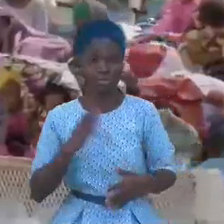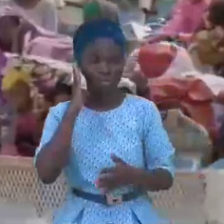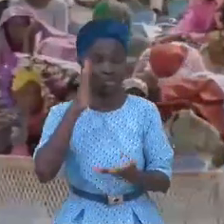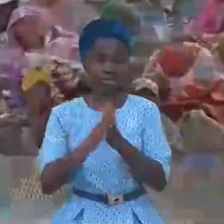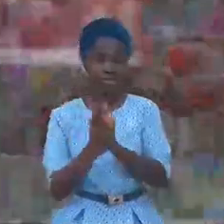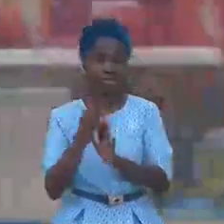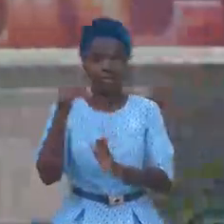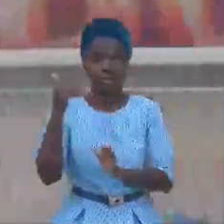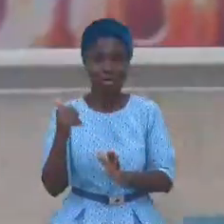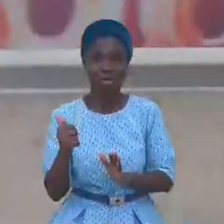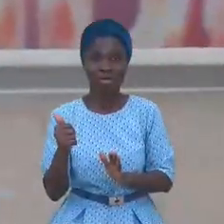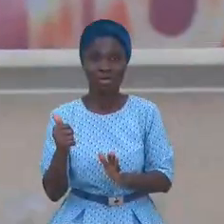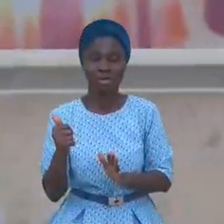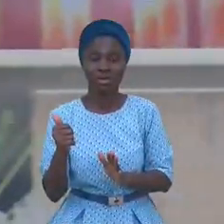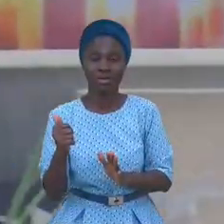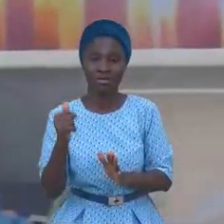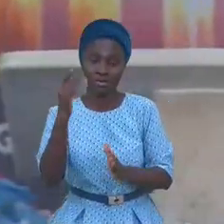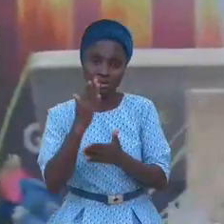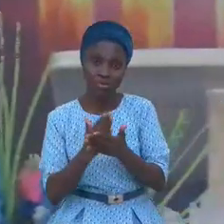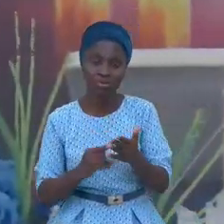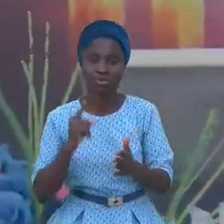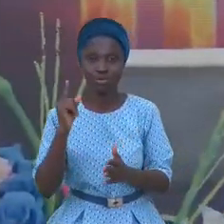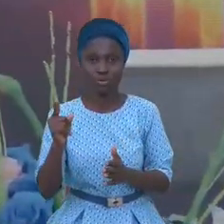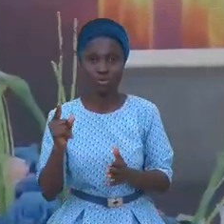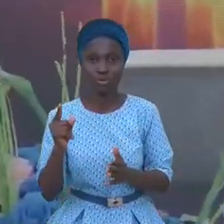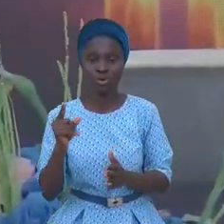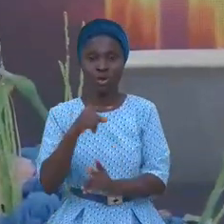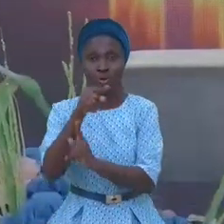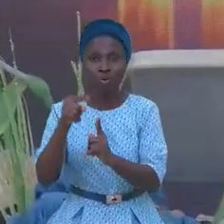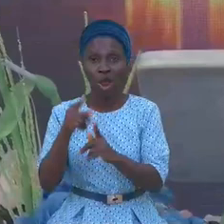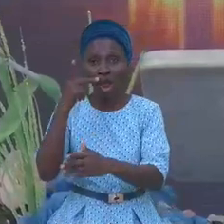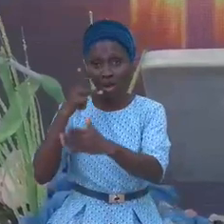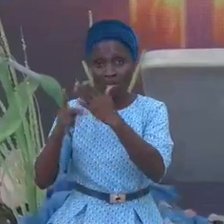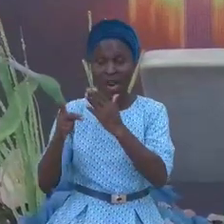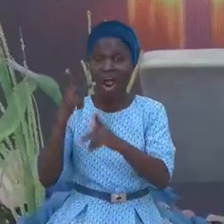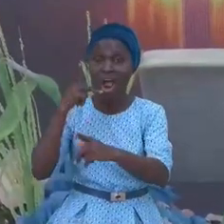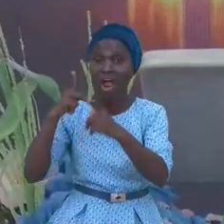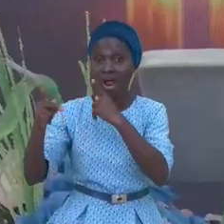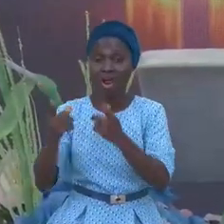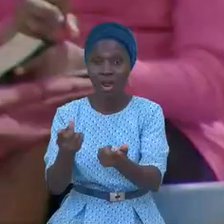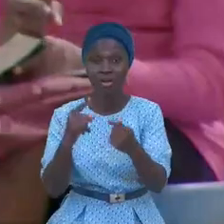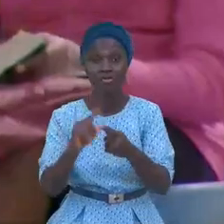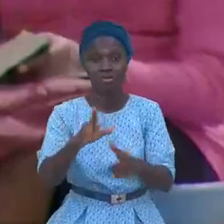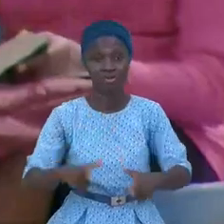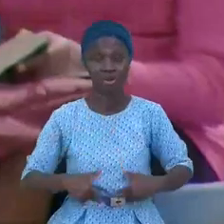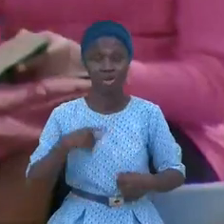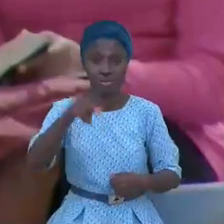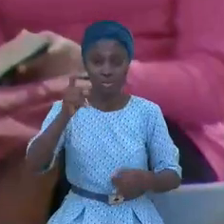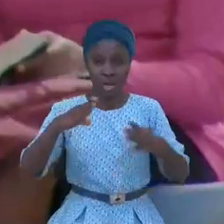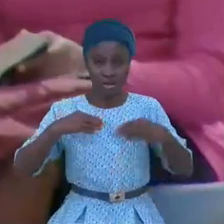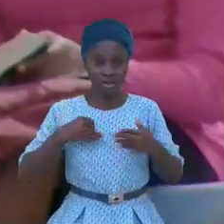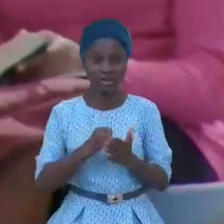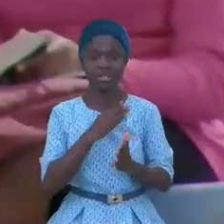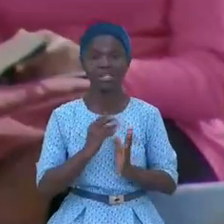Quand je prodige dans ta vie, tu dois accepter ma prophétie. Et tu dois dire amen à la